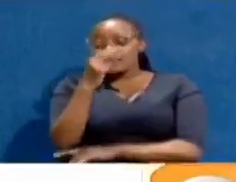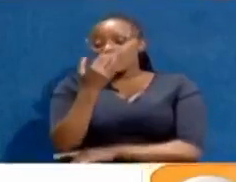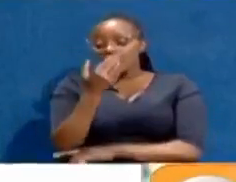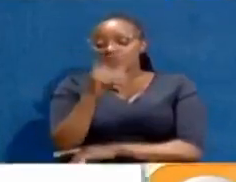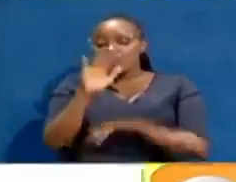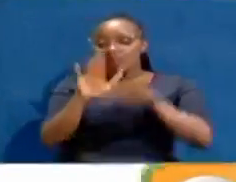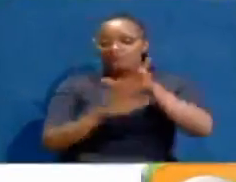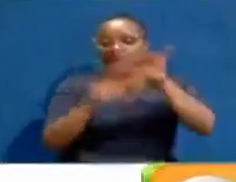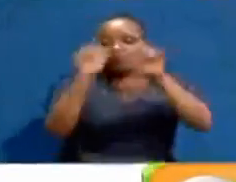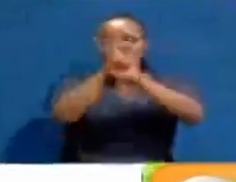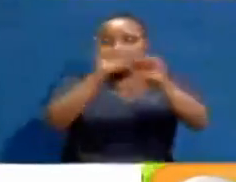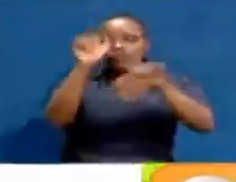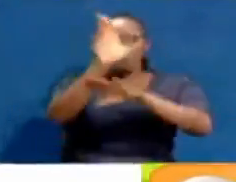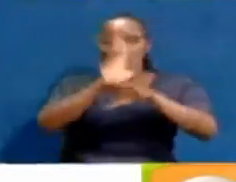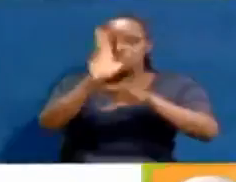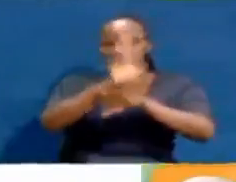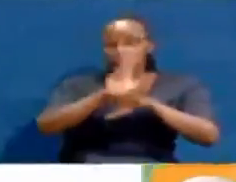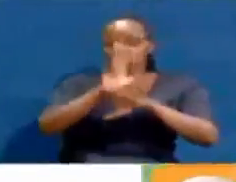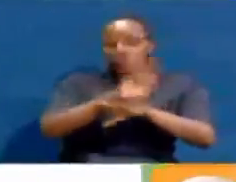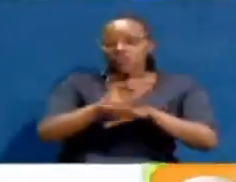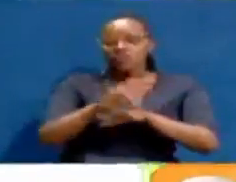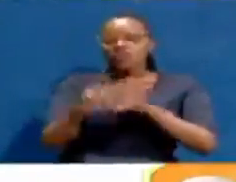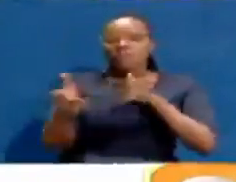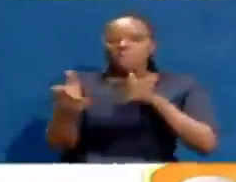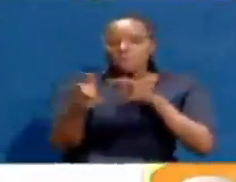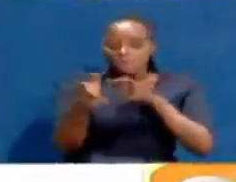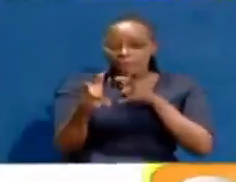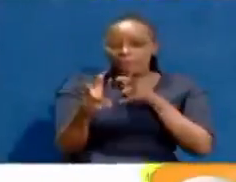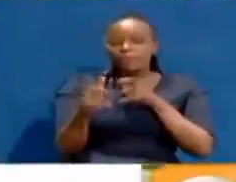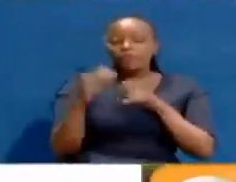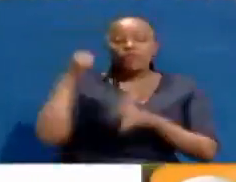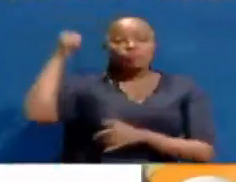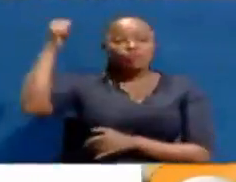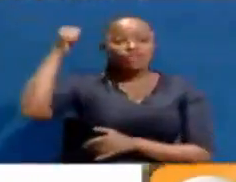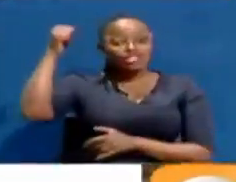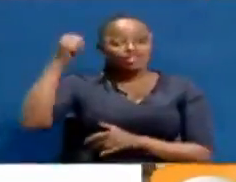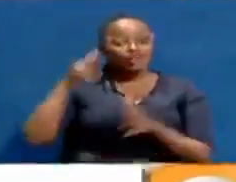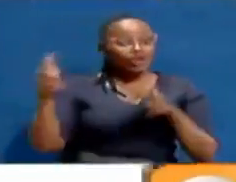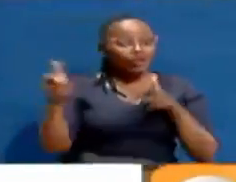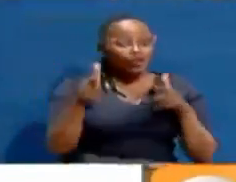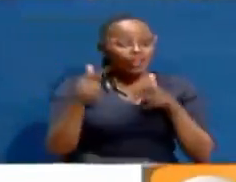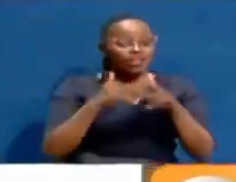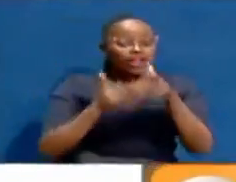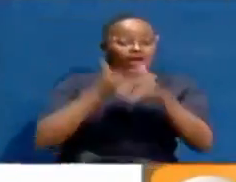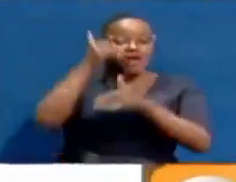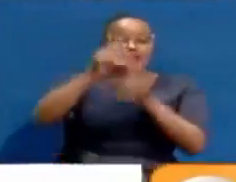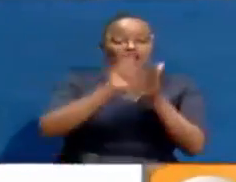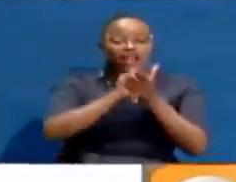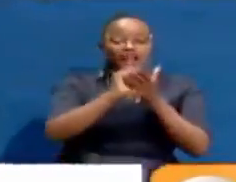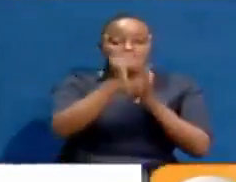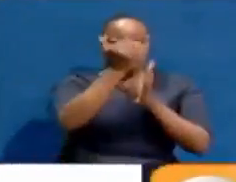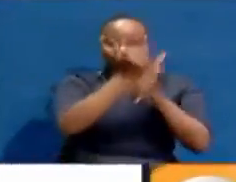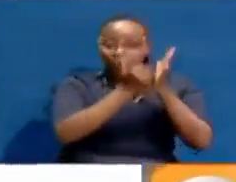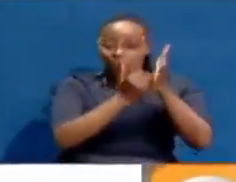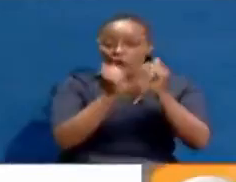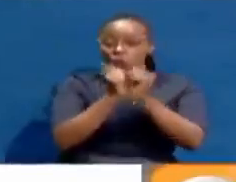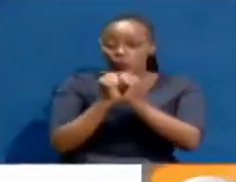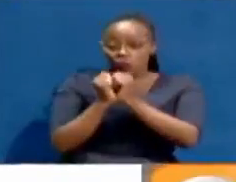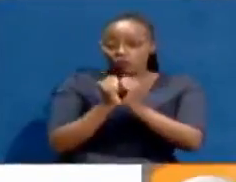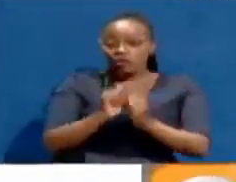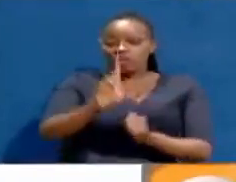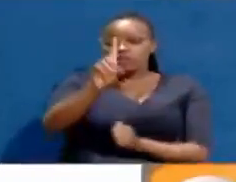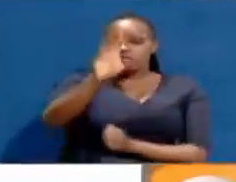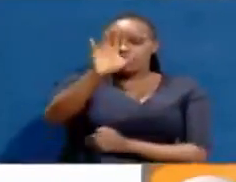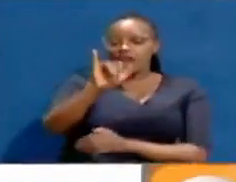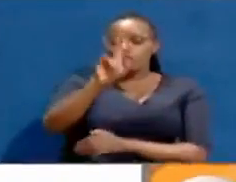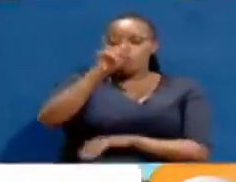William Ruto alitumia katika kumpiga vita vya kisiasa. Na baada ya kuandikisha taarifa na maafisa upelelezi